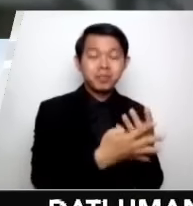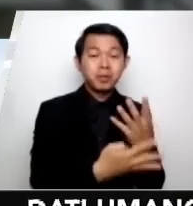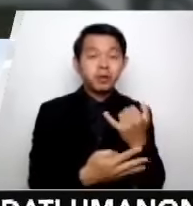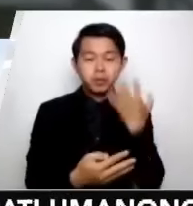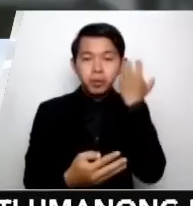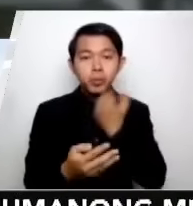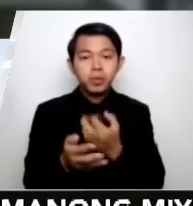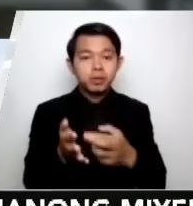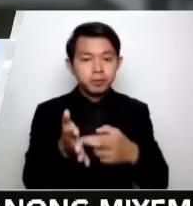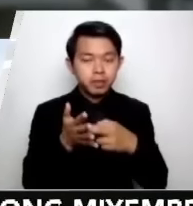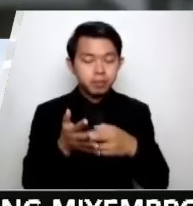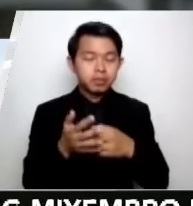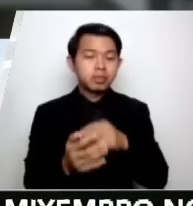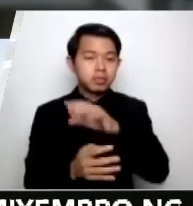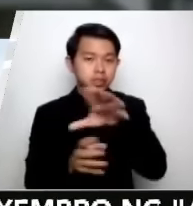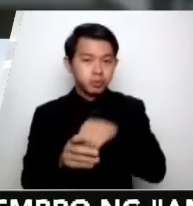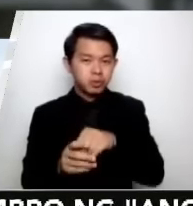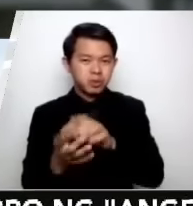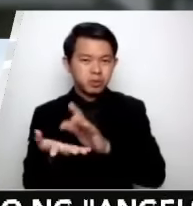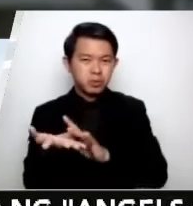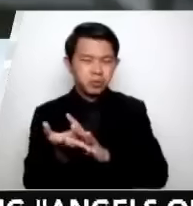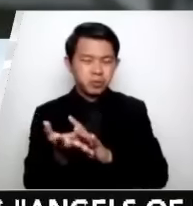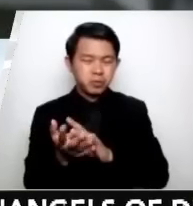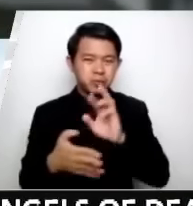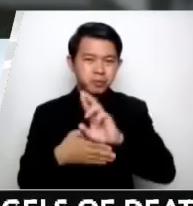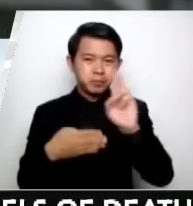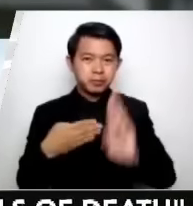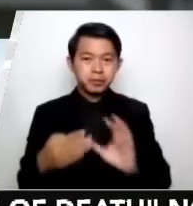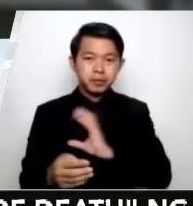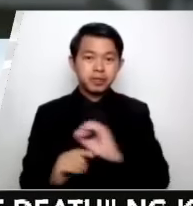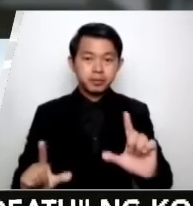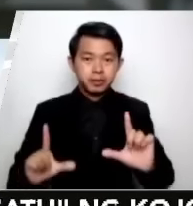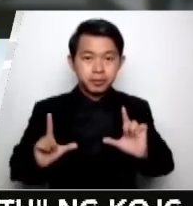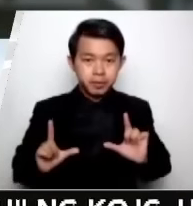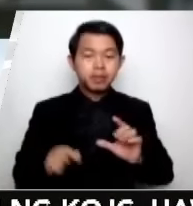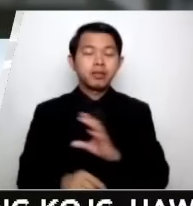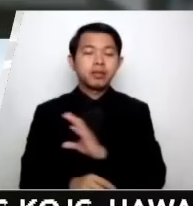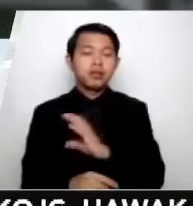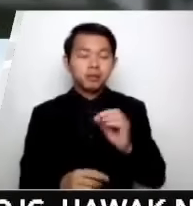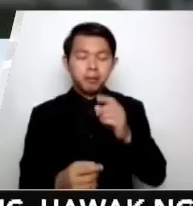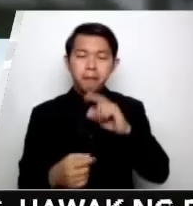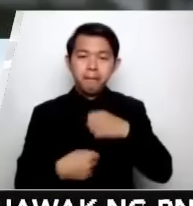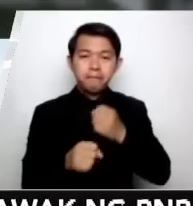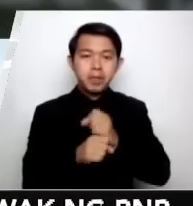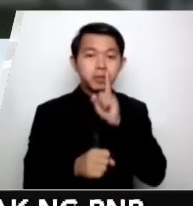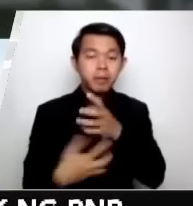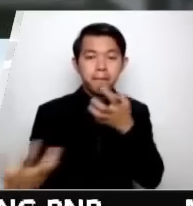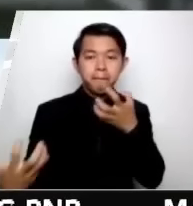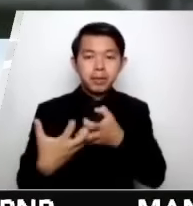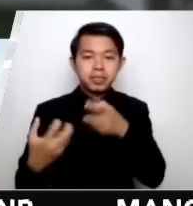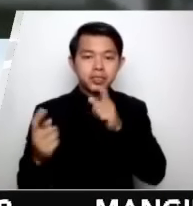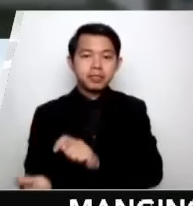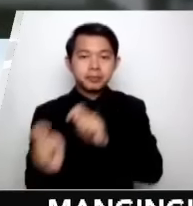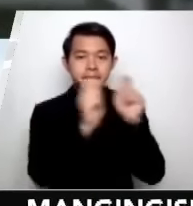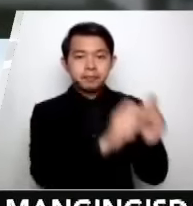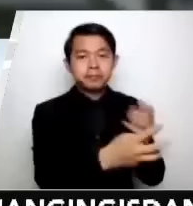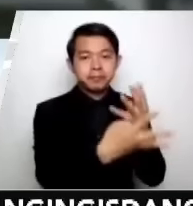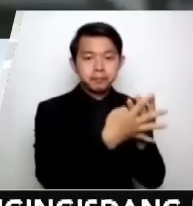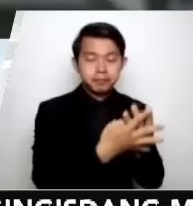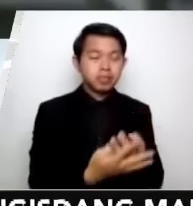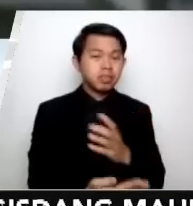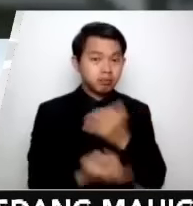results ng x-ray at iba pa raw para masiguro na fit si Guo. Maaring hindi rin daw malipat ngayong weekend si Guo dahil